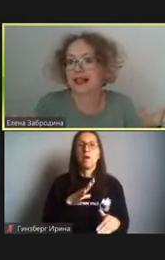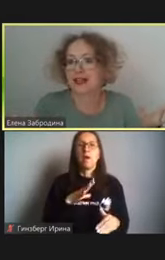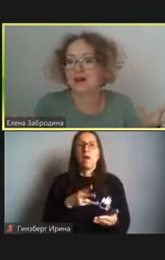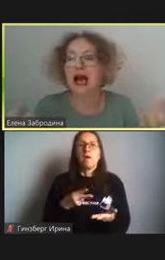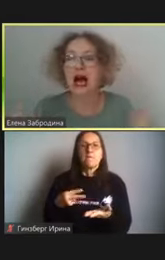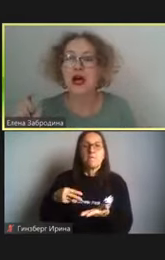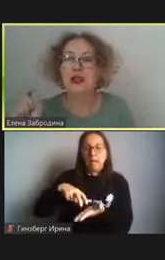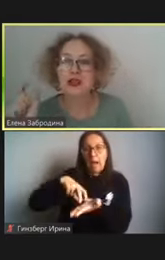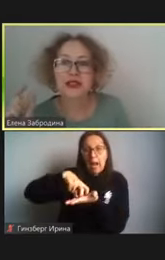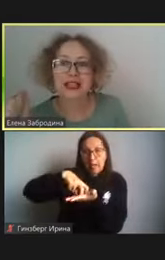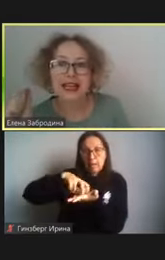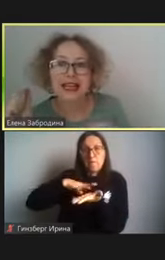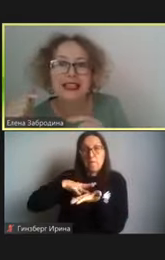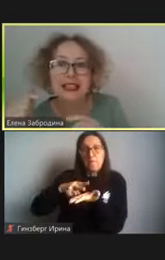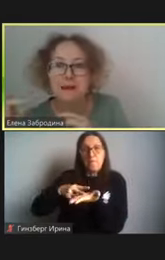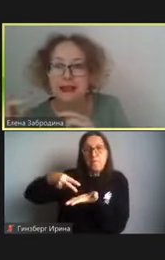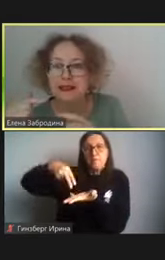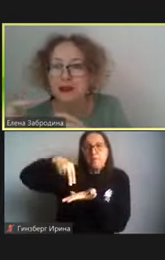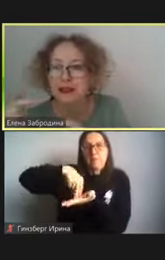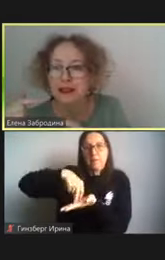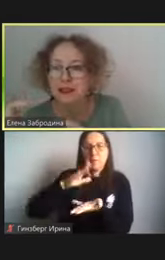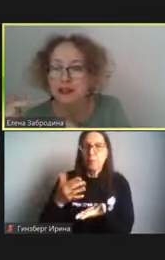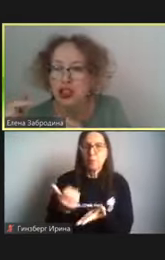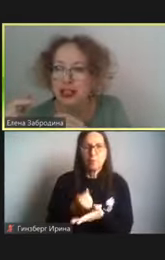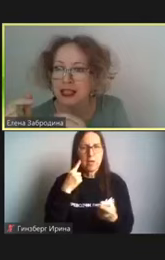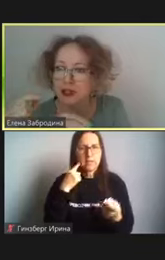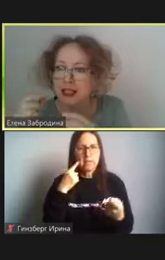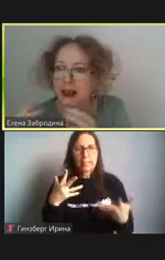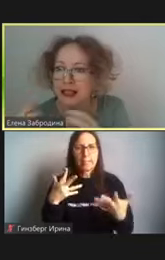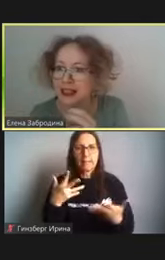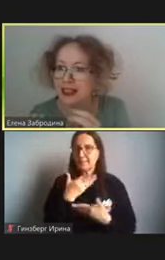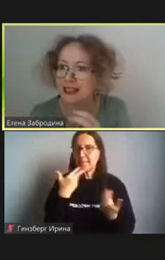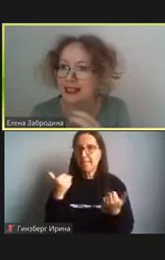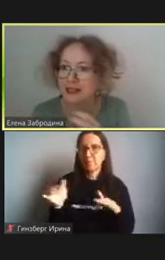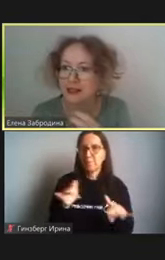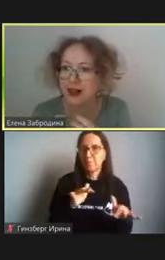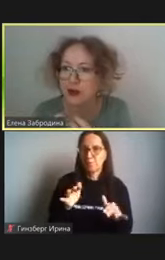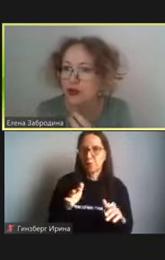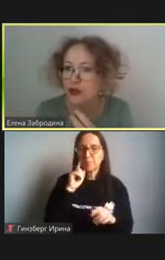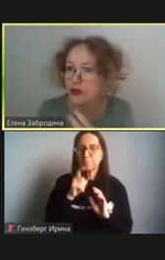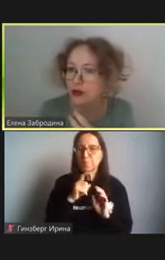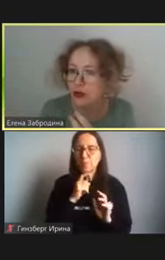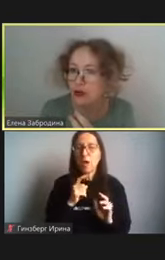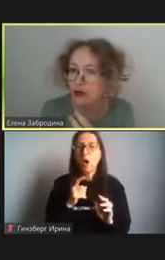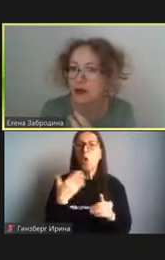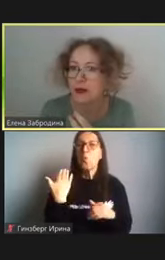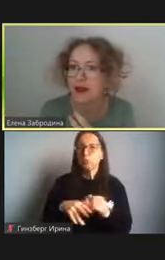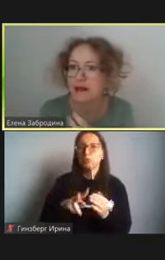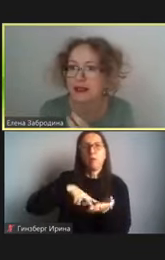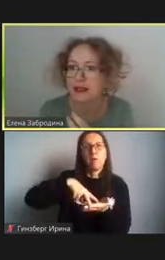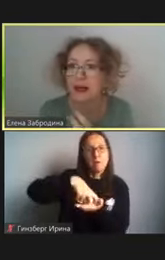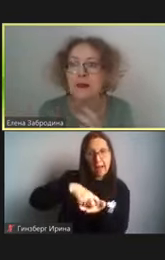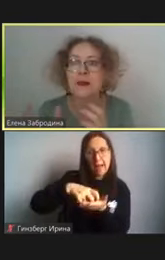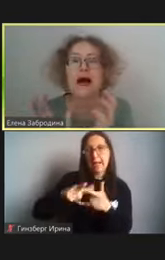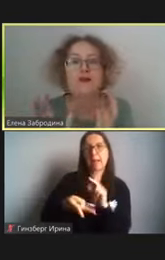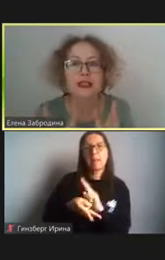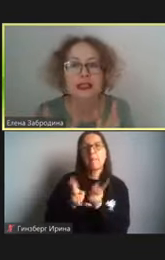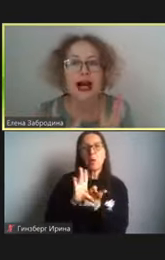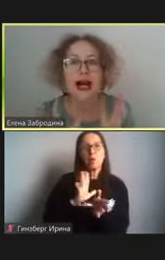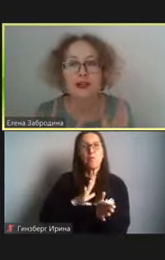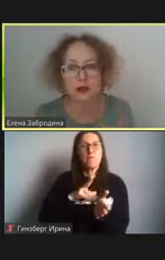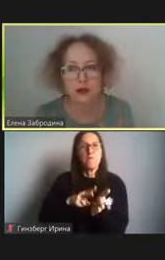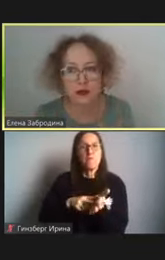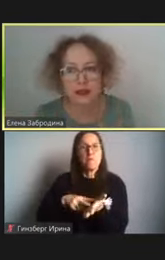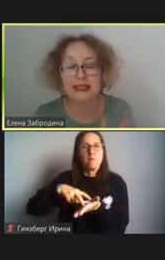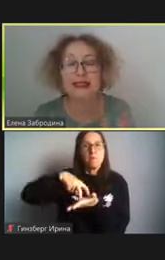с колен. То есть вот такая неопределенность движения, вот непонятно до конца, в какую же сторону она направлена. Вот